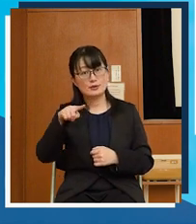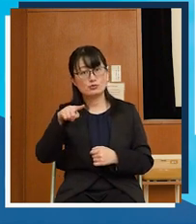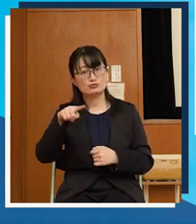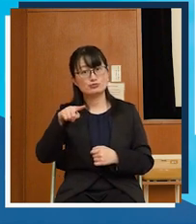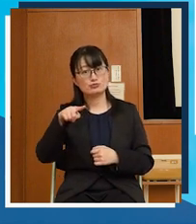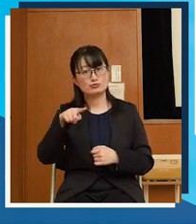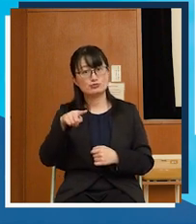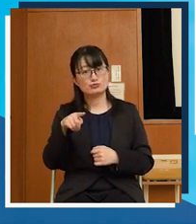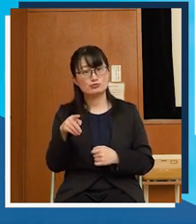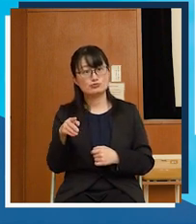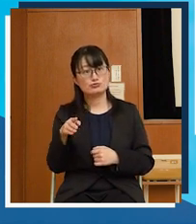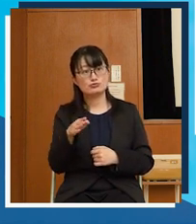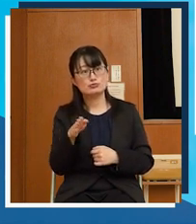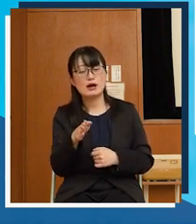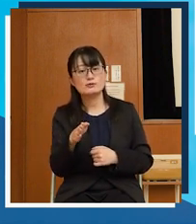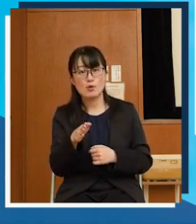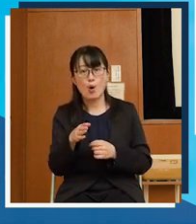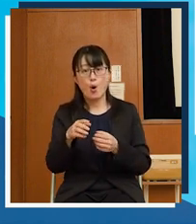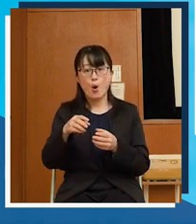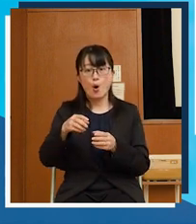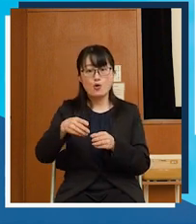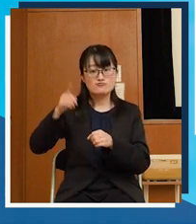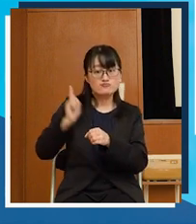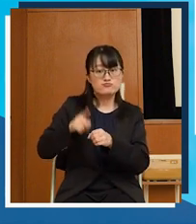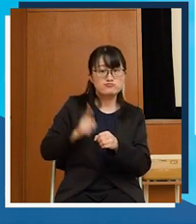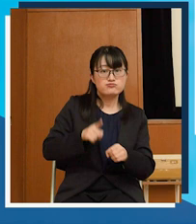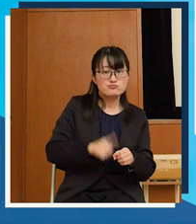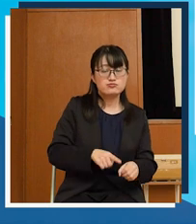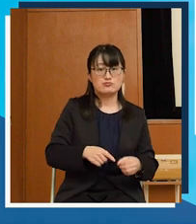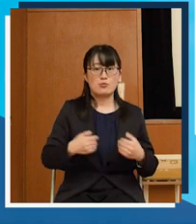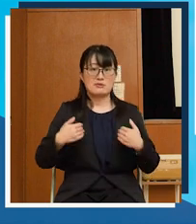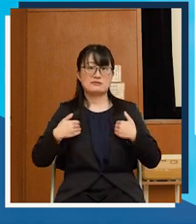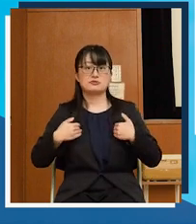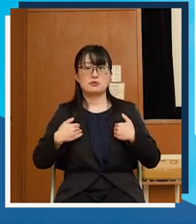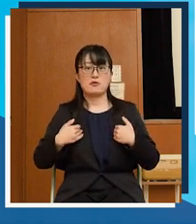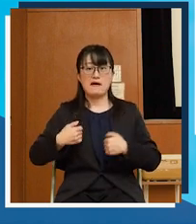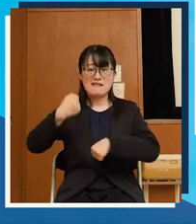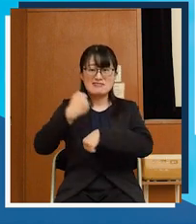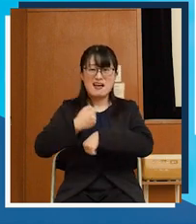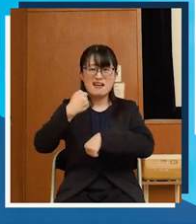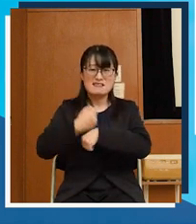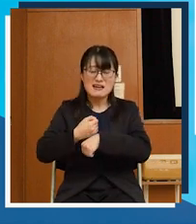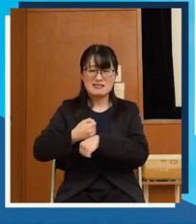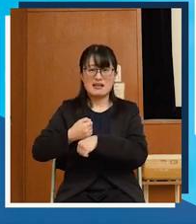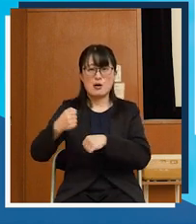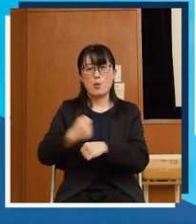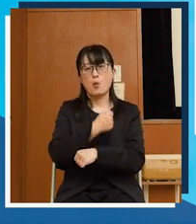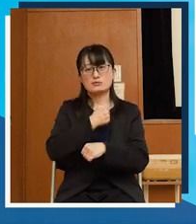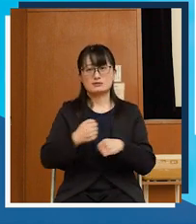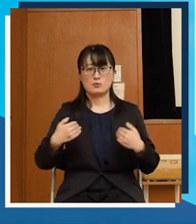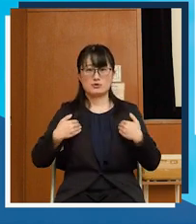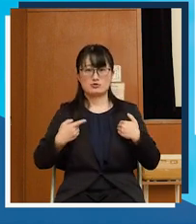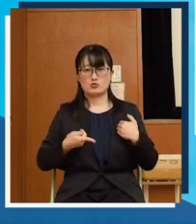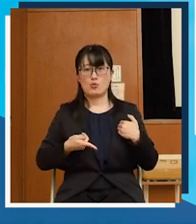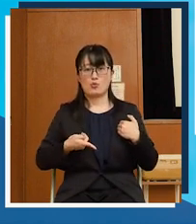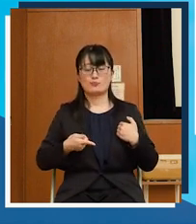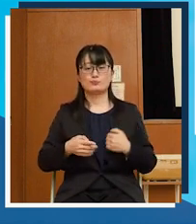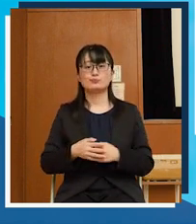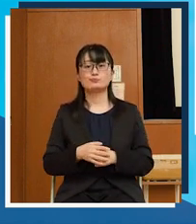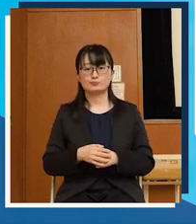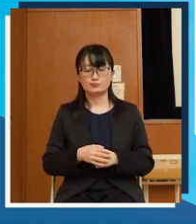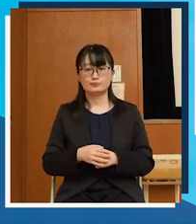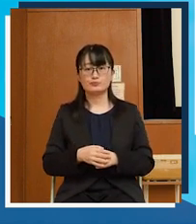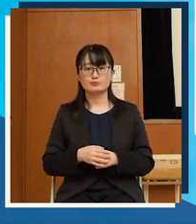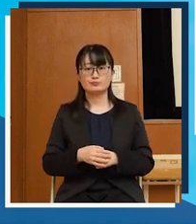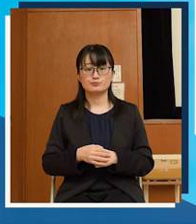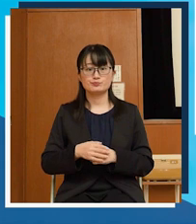砂でできた食を打ち込まないといけないそういう南工事をしなければいけません最も深い場所では水面下